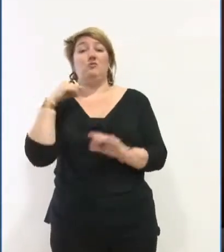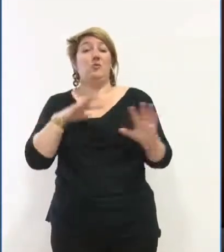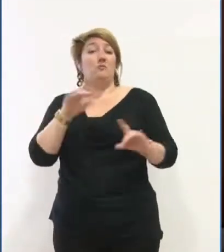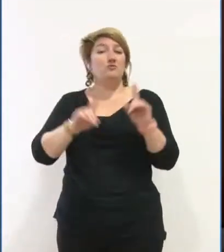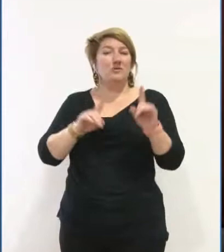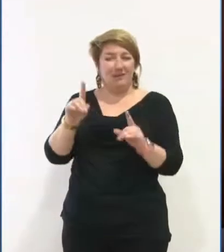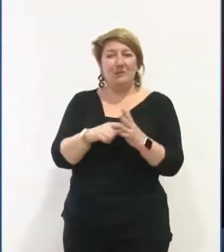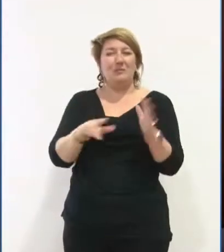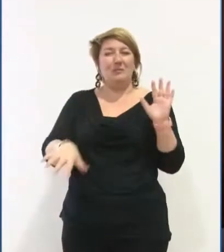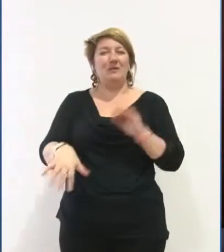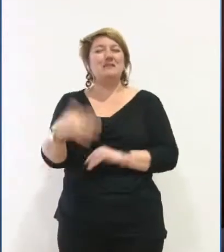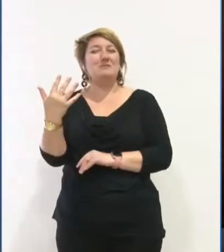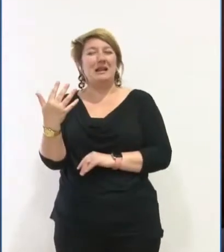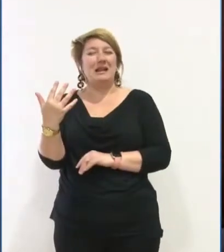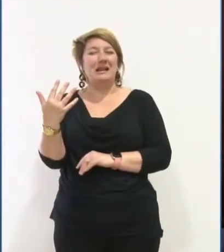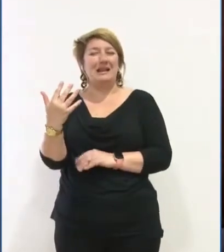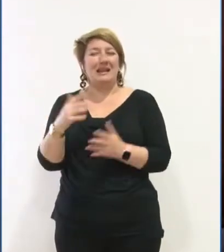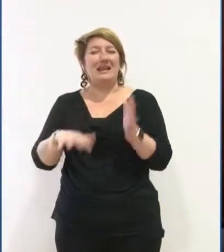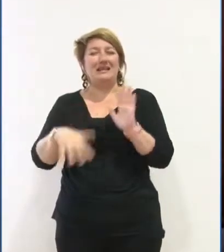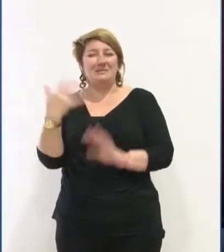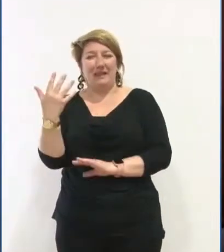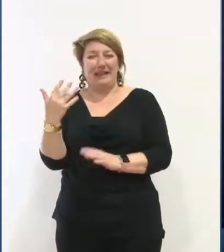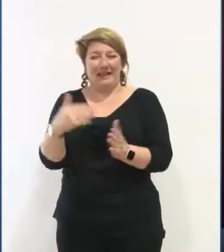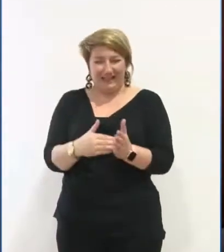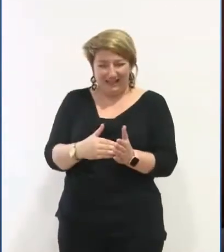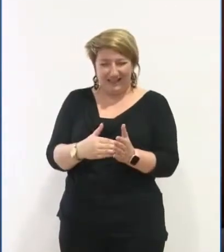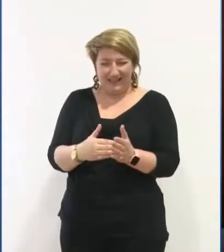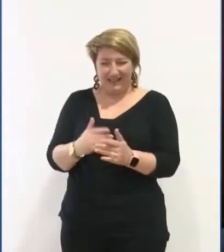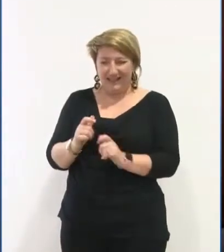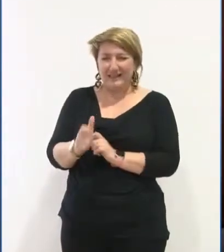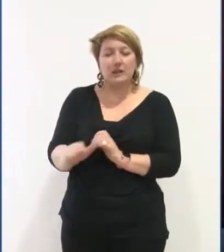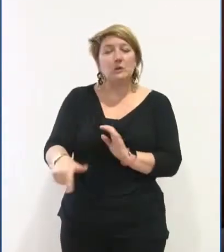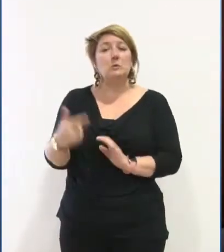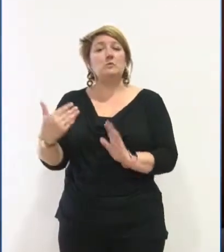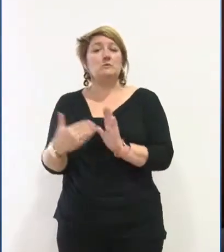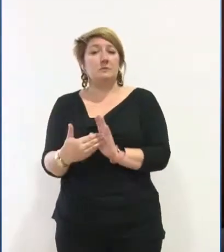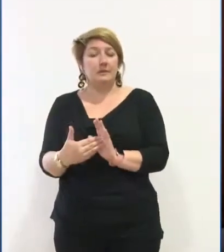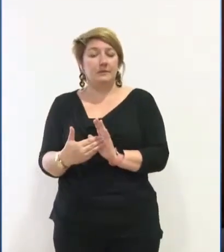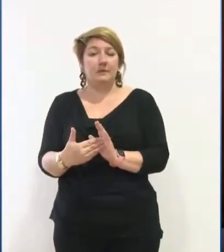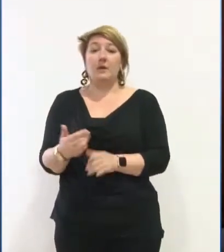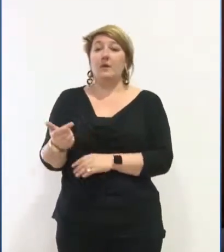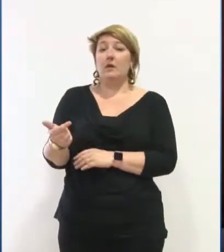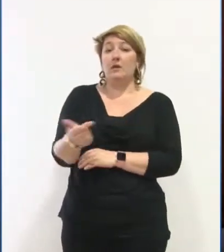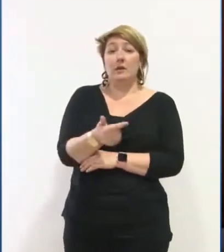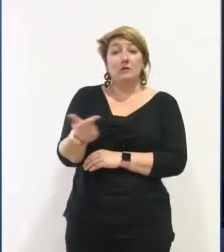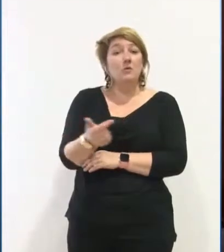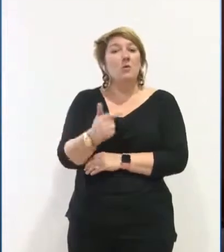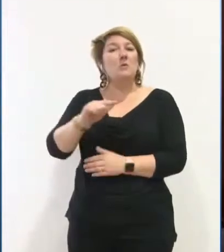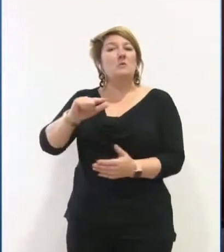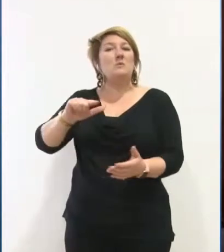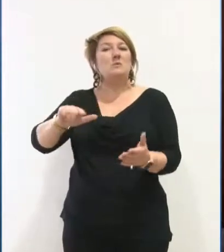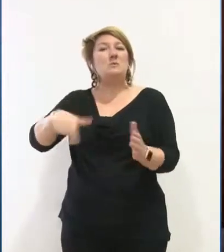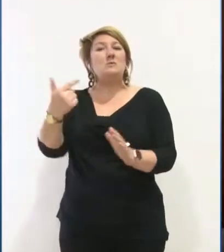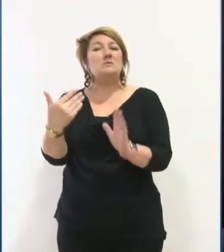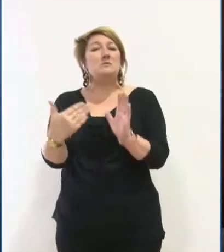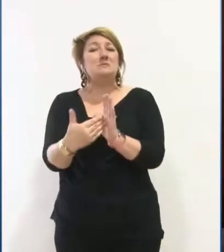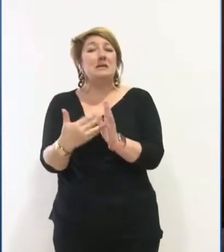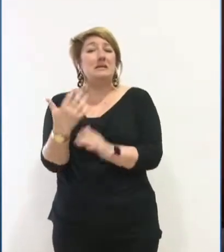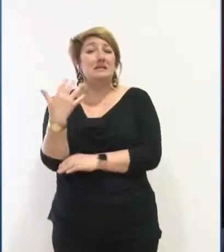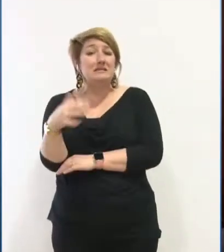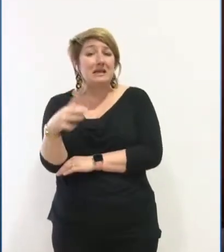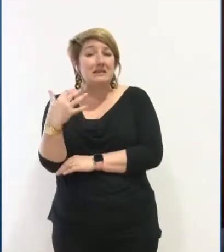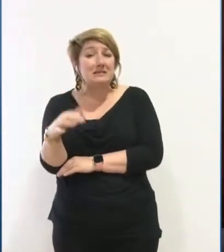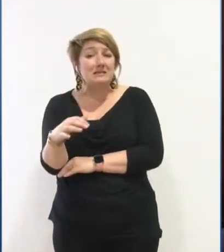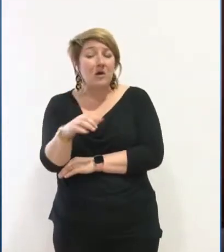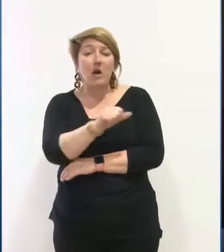présentée l'OPACH Actis, qui elle a 12 500 logements, n'est donc plus formellement